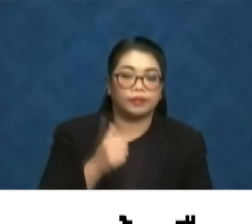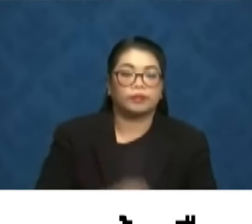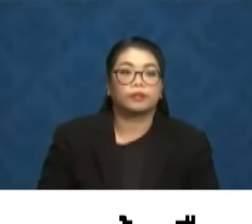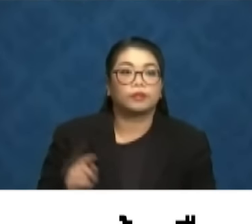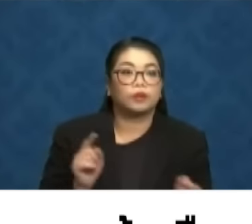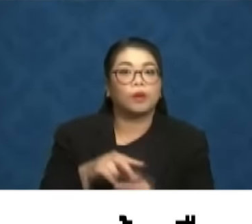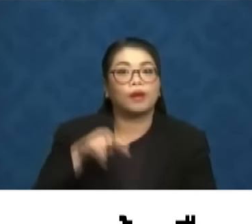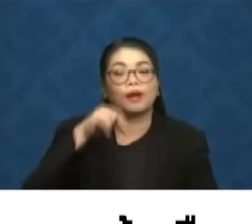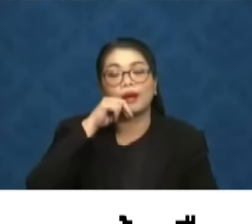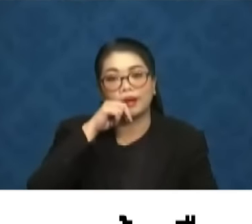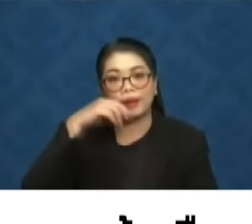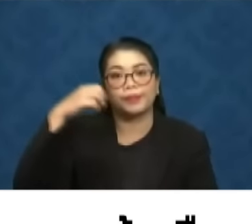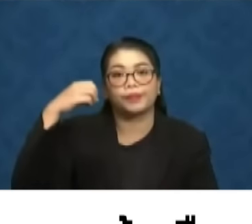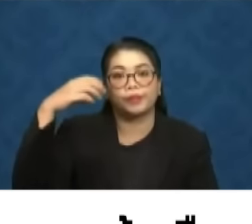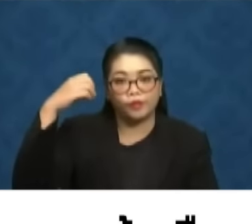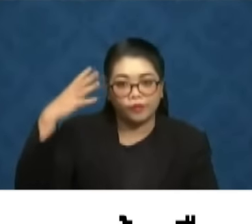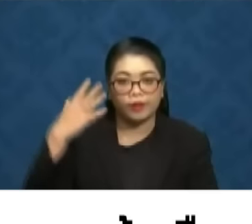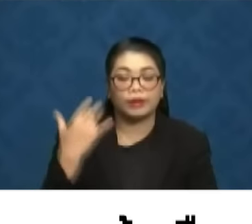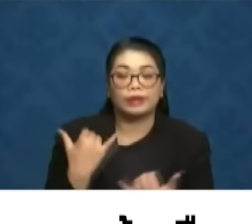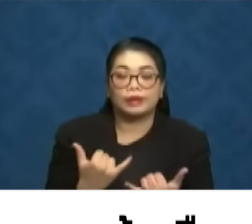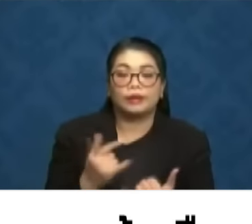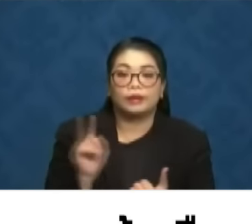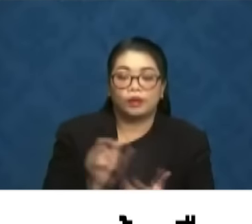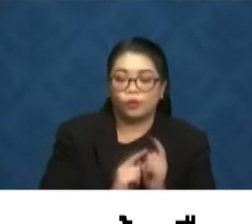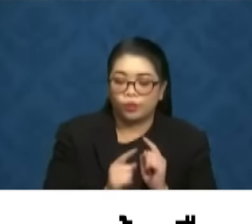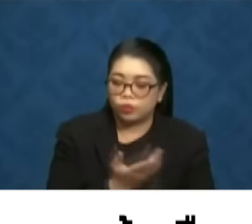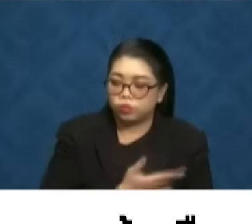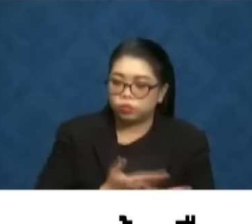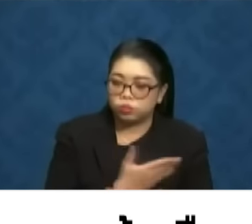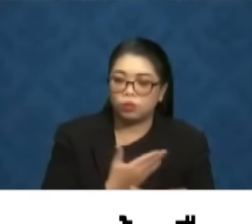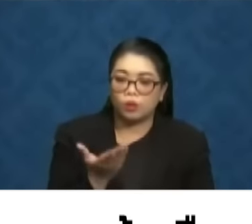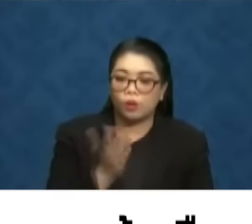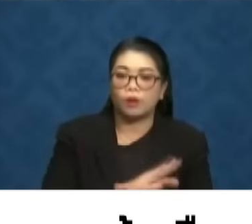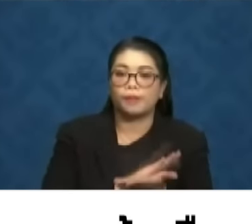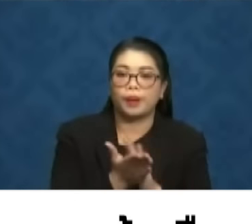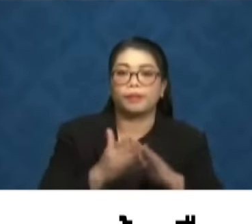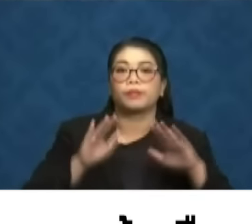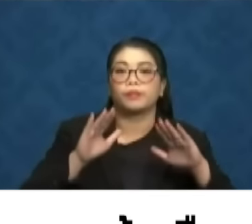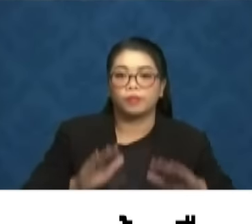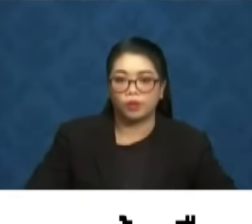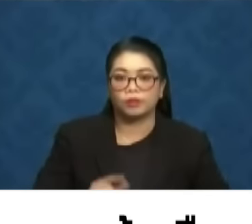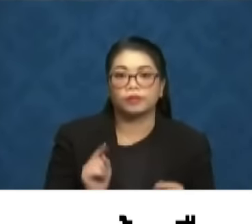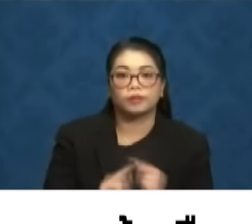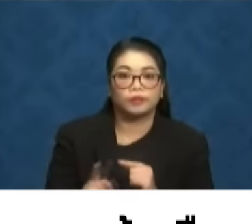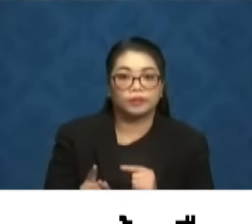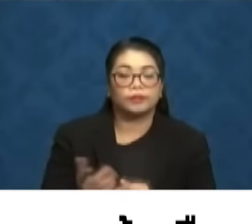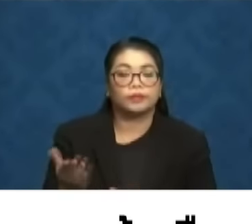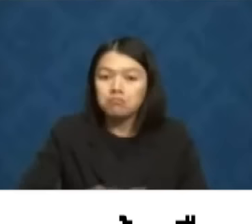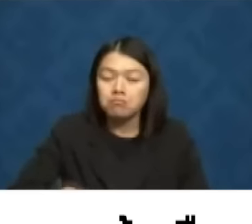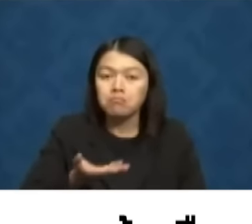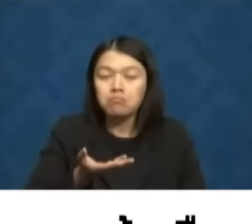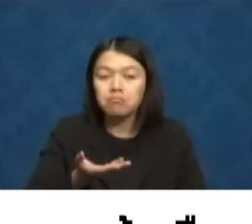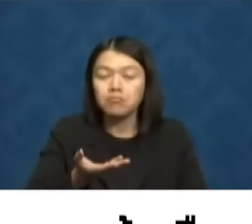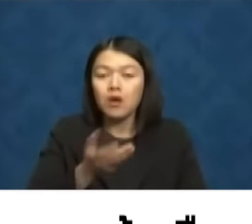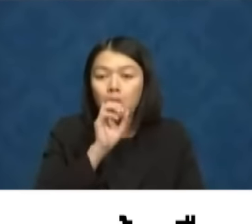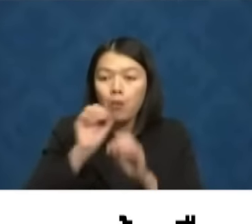ที่สุดจ่ายเงินในกรอบ 90วันส่วนที่คุณณัฐพงษ์พูดถึงการพักชำระหนี้เนี่ยก็มีมาตรการในการฟื้นฟูด้านการเกษตร